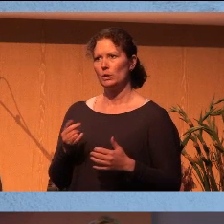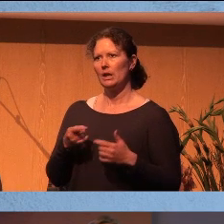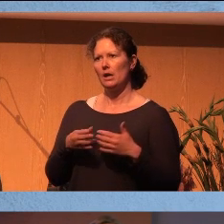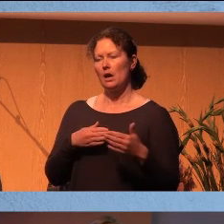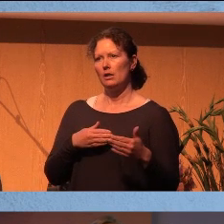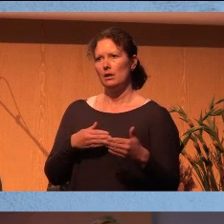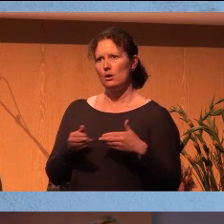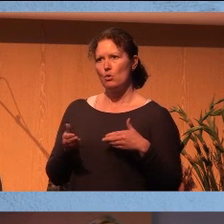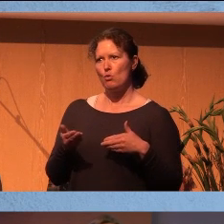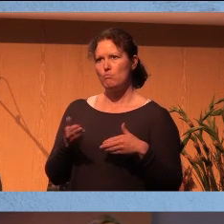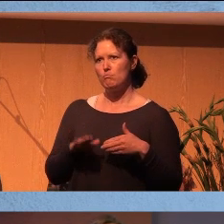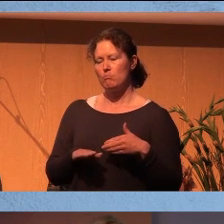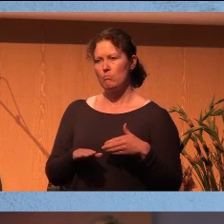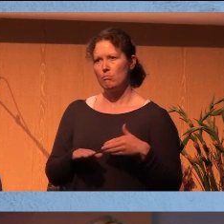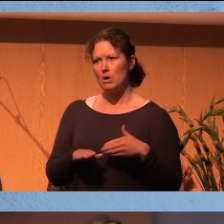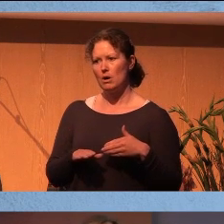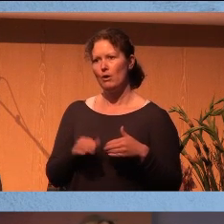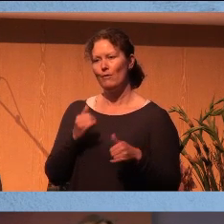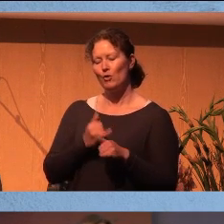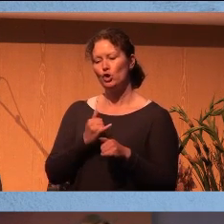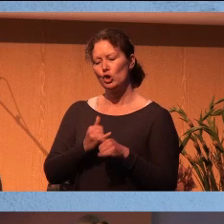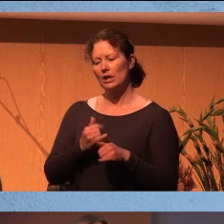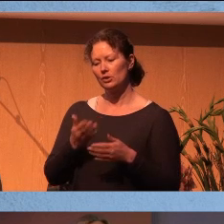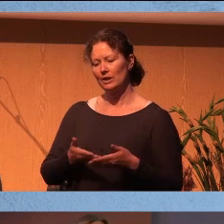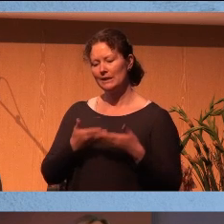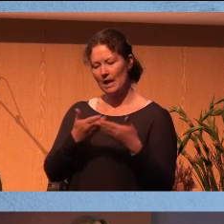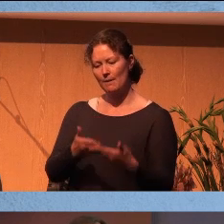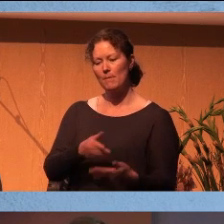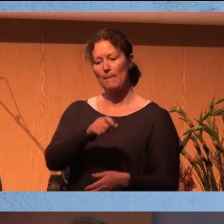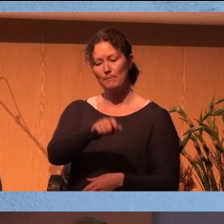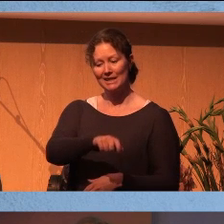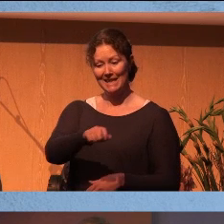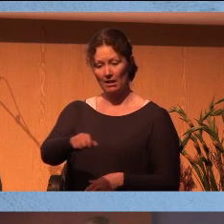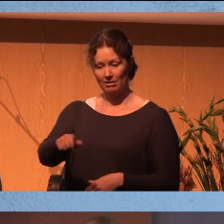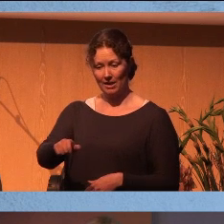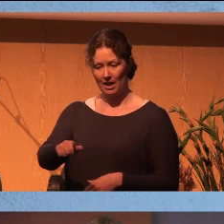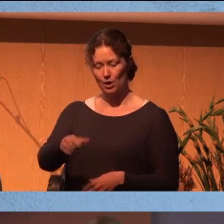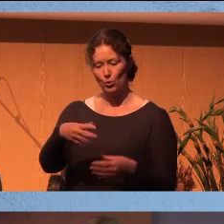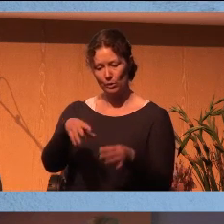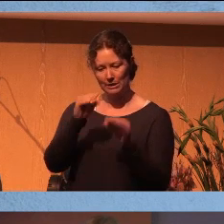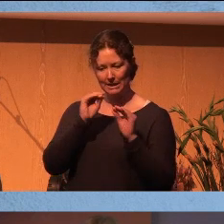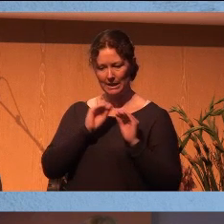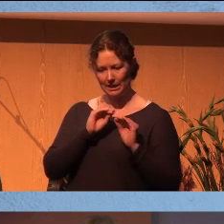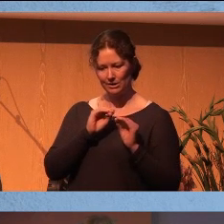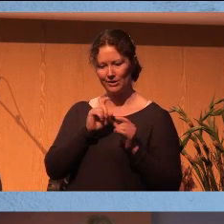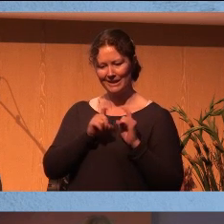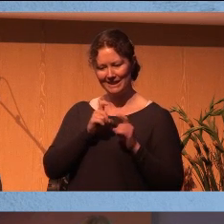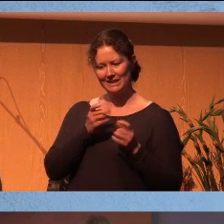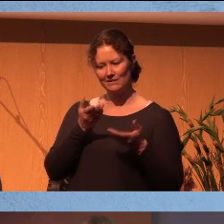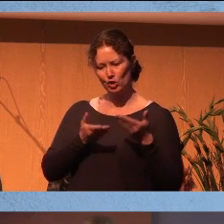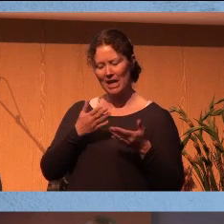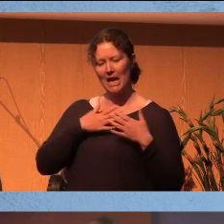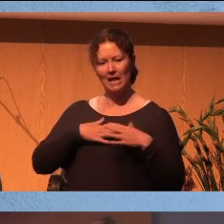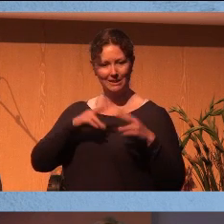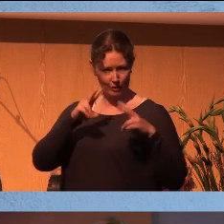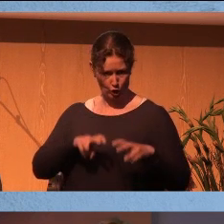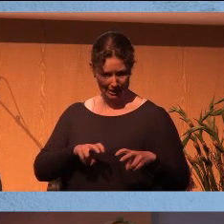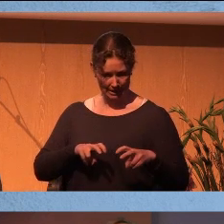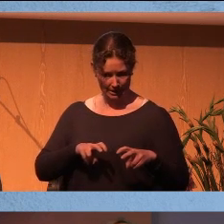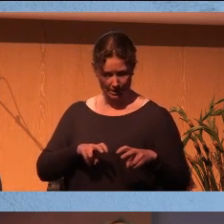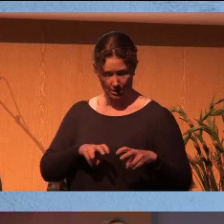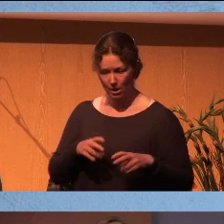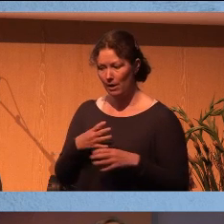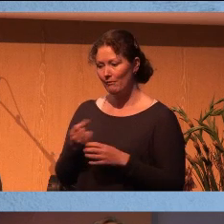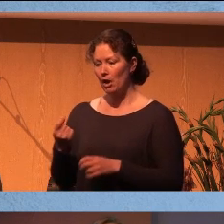om hvordan å hjelpe pasienter og tilegne og kritisk vurdere helseinformasjon. Fra i